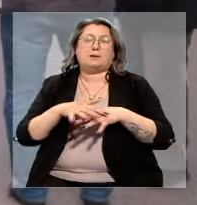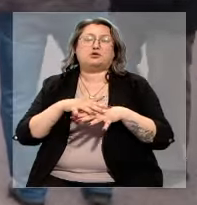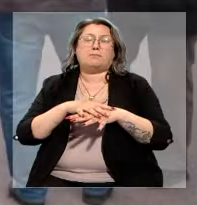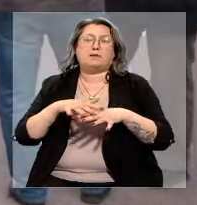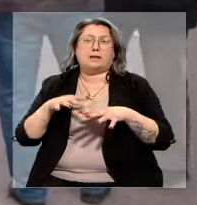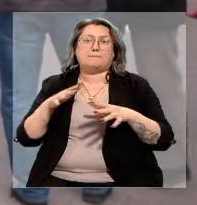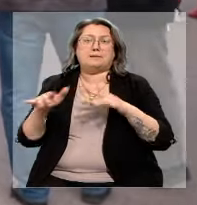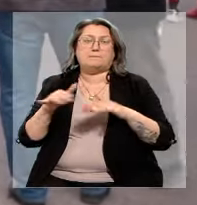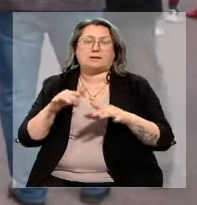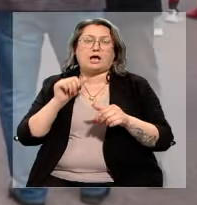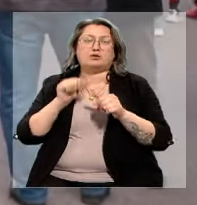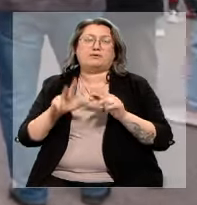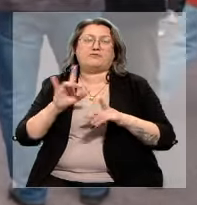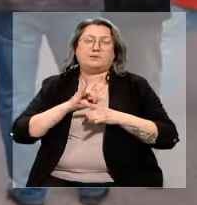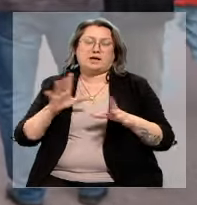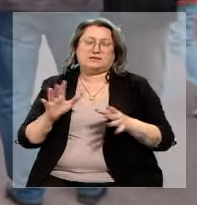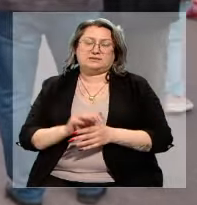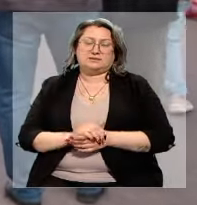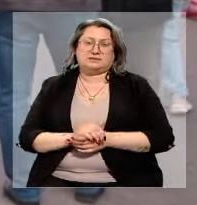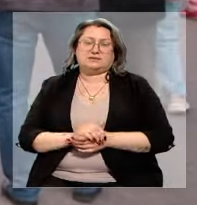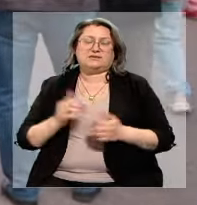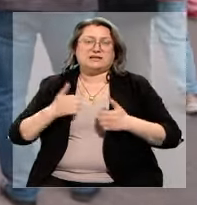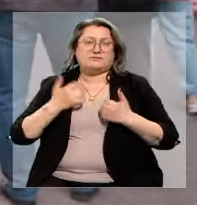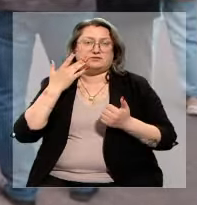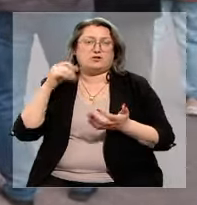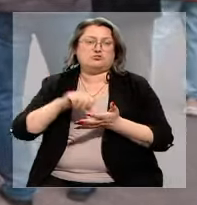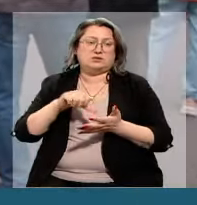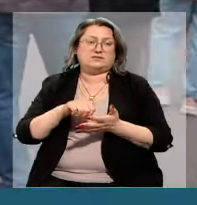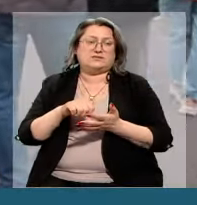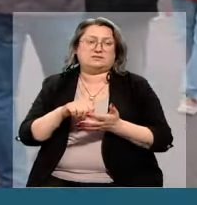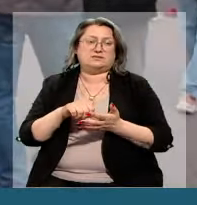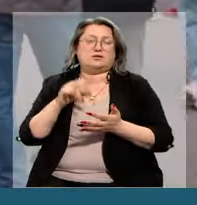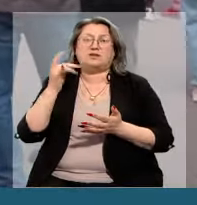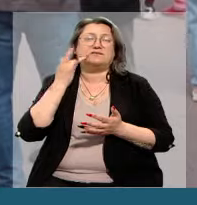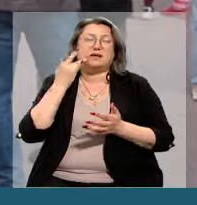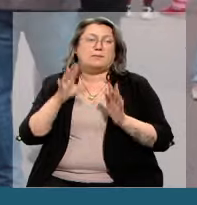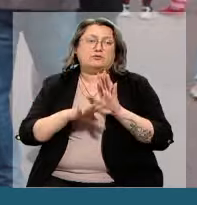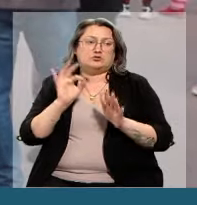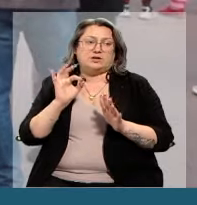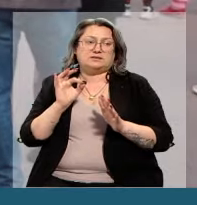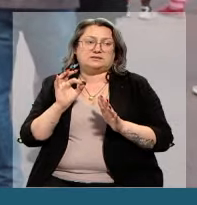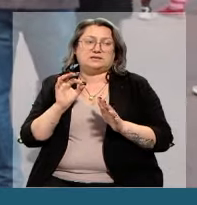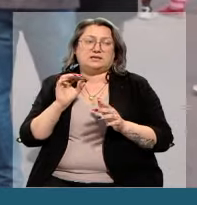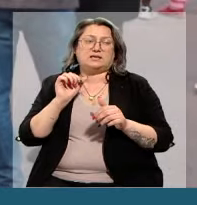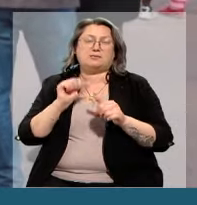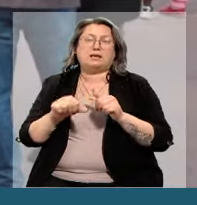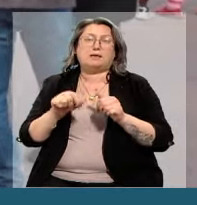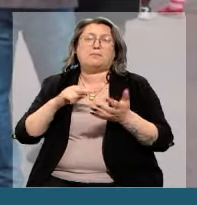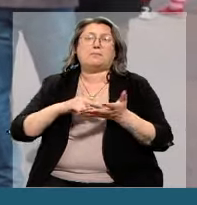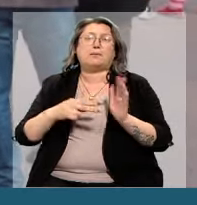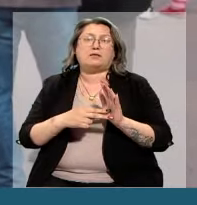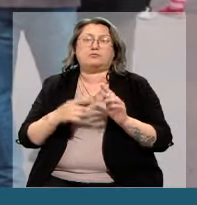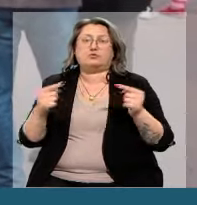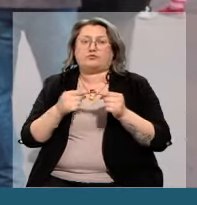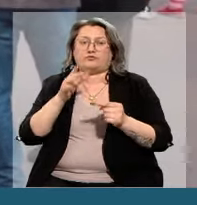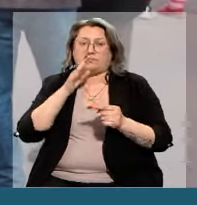мероприятие, особенно в праздник. Стараемся всегда участвовать в таких, но не всегда получается именно по запланированному